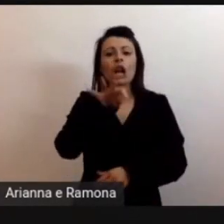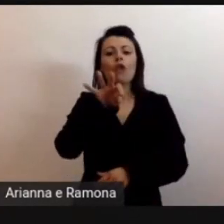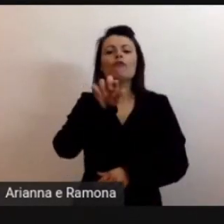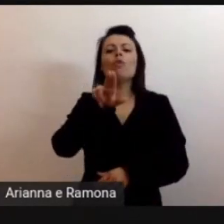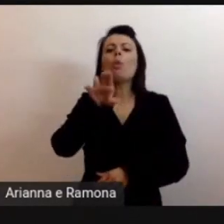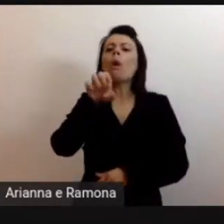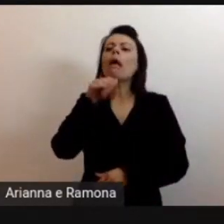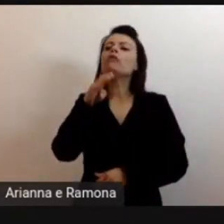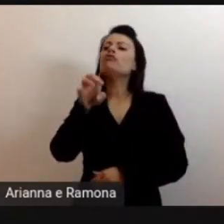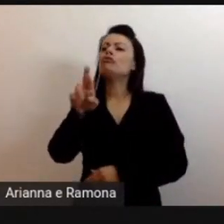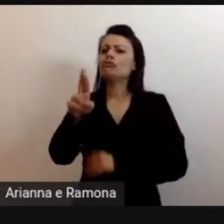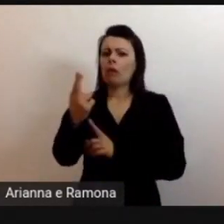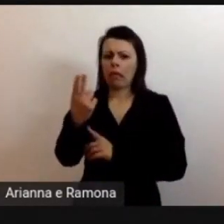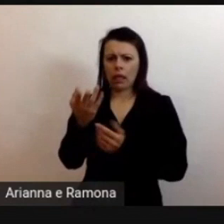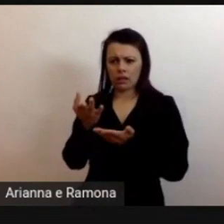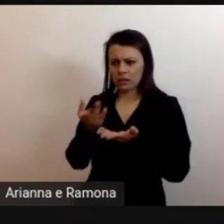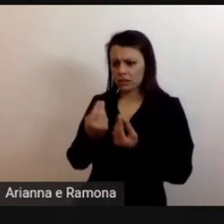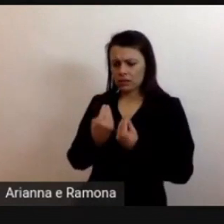vigore